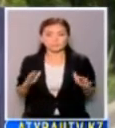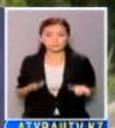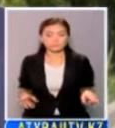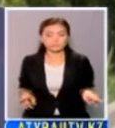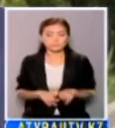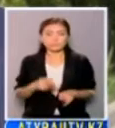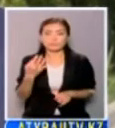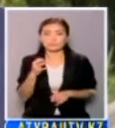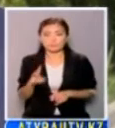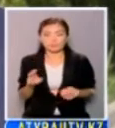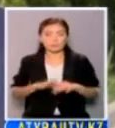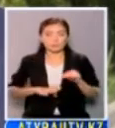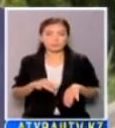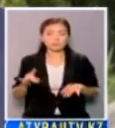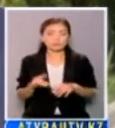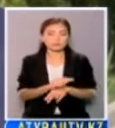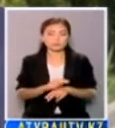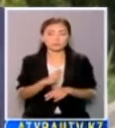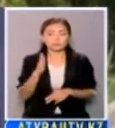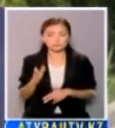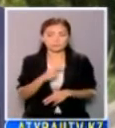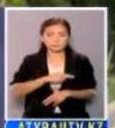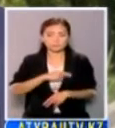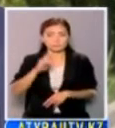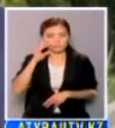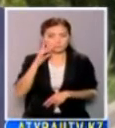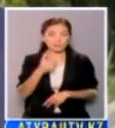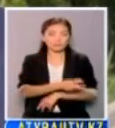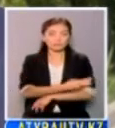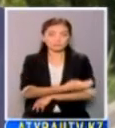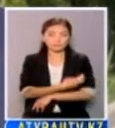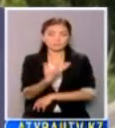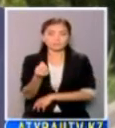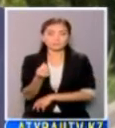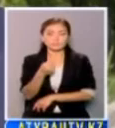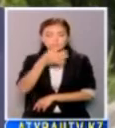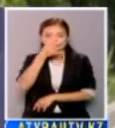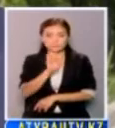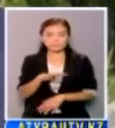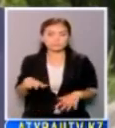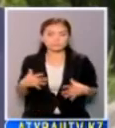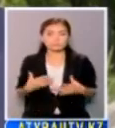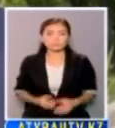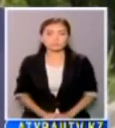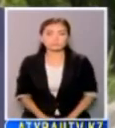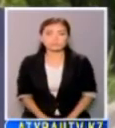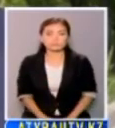В центре помимо специалистов-реабилитологов будут работать психологи, медсестры и профессиональные тренеры по